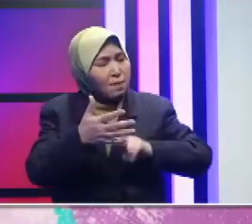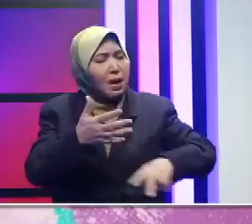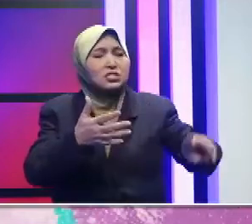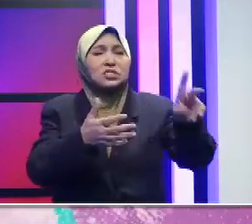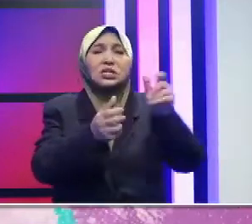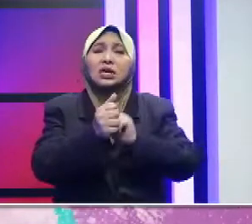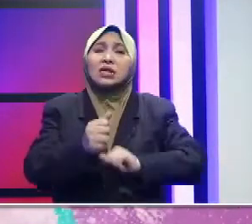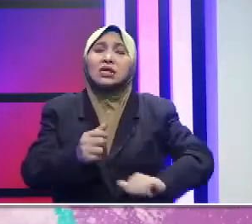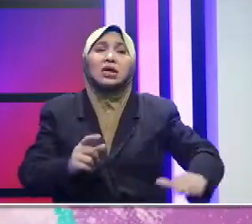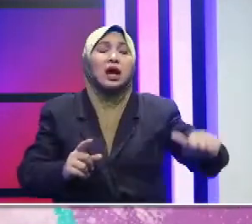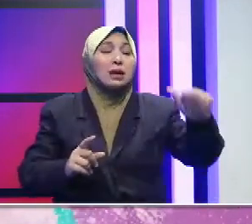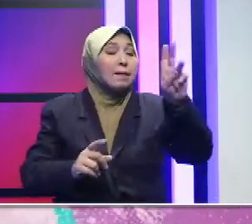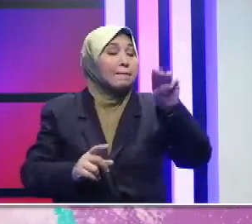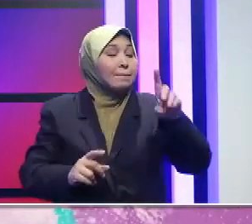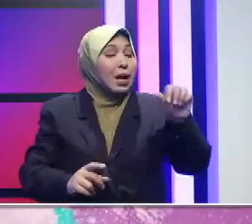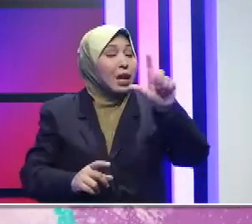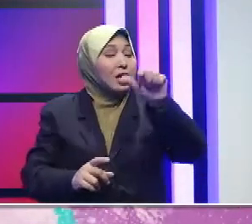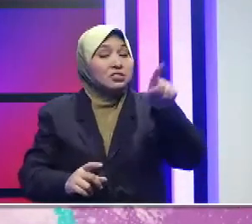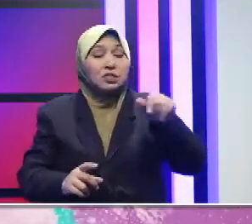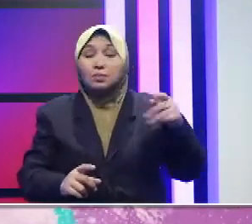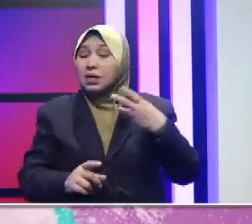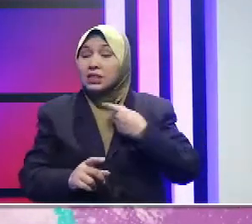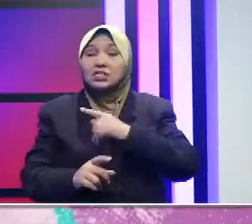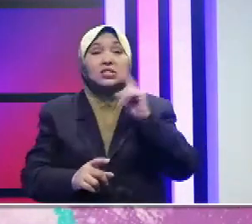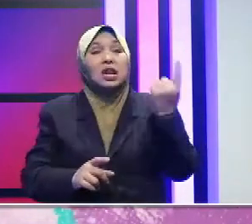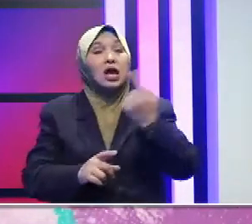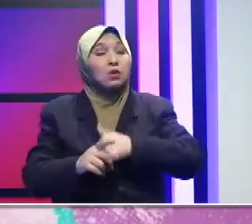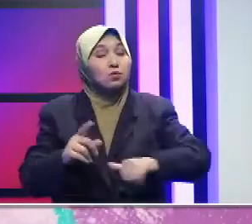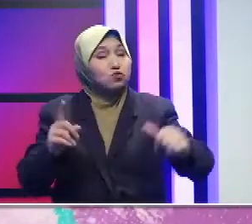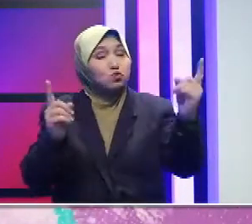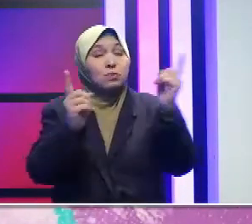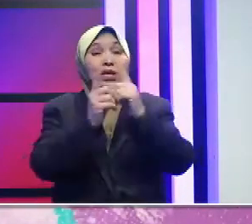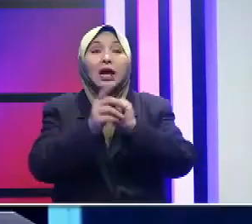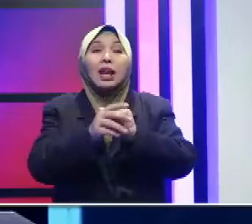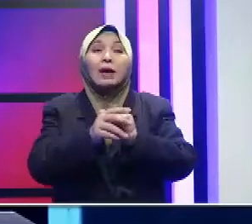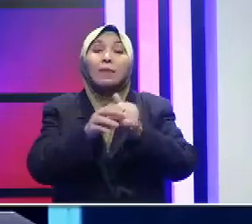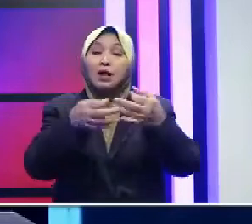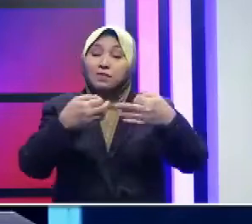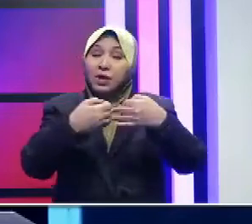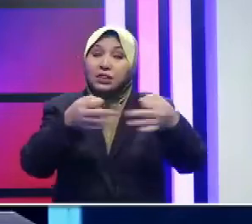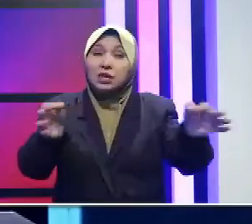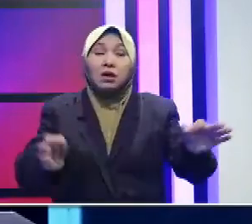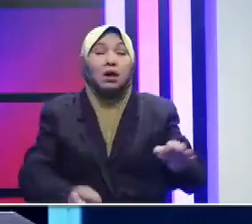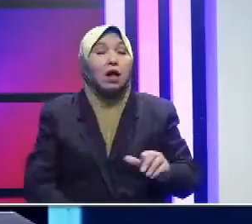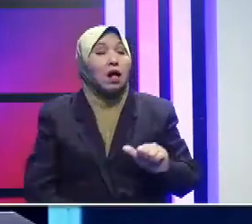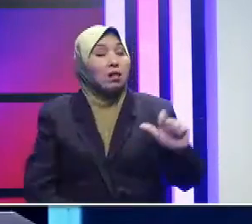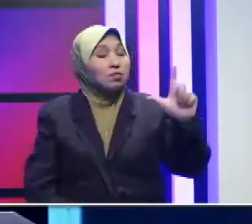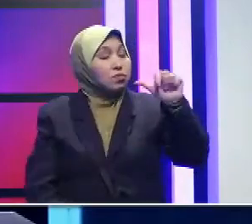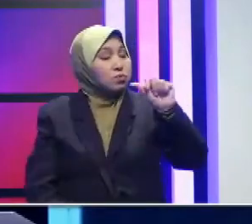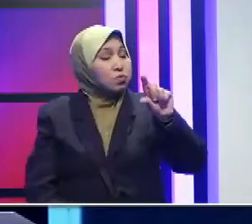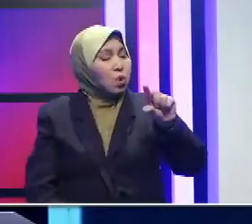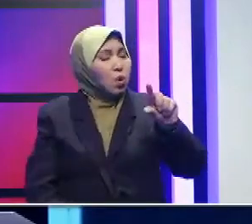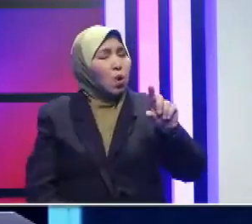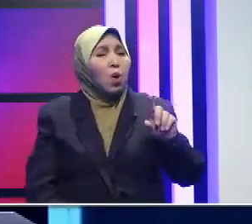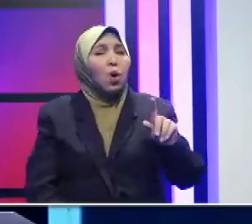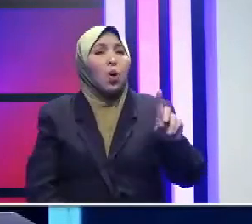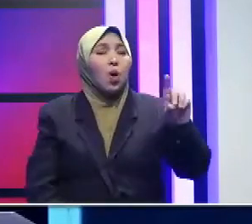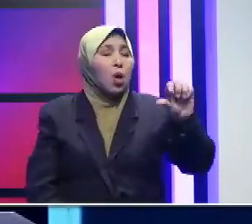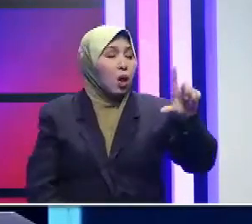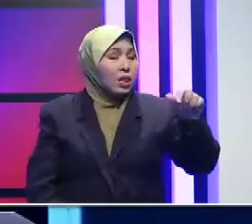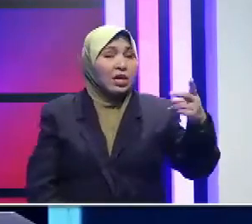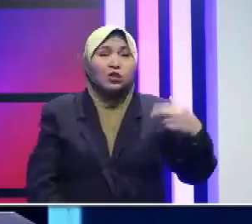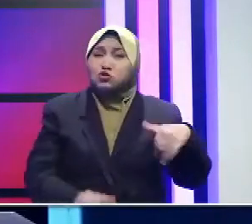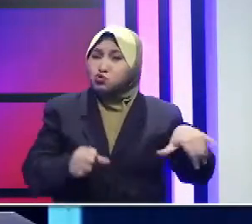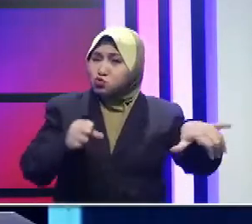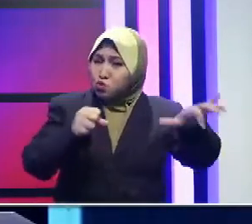kalimi muthaqqal. Dan sebenarnya kita selalu jumpa dalam Al-Fatihah kan, kalimah ad-dallin. Tinggal lagi, cukup tak